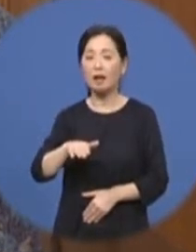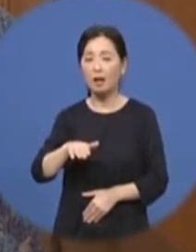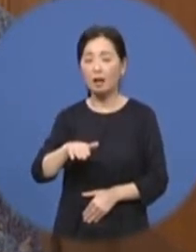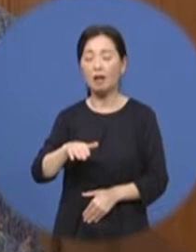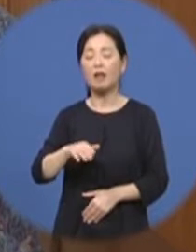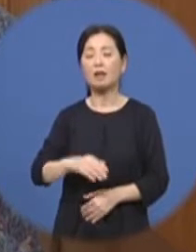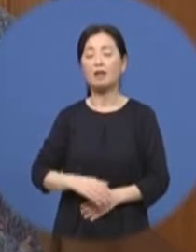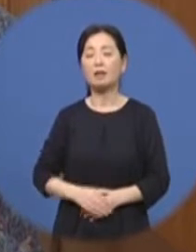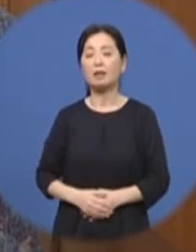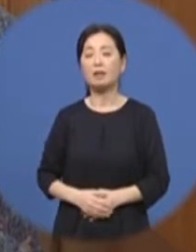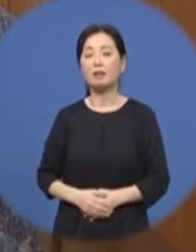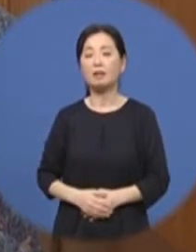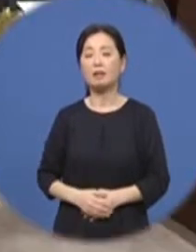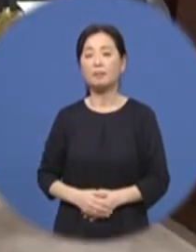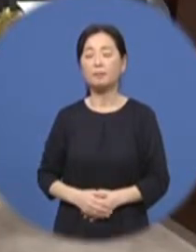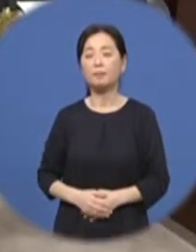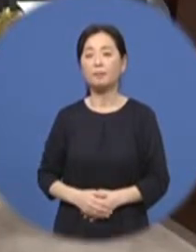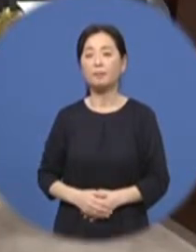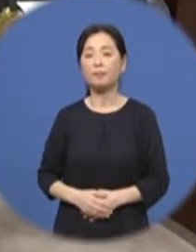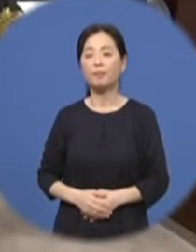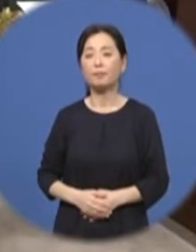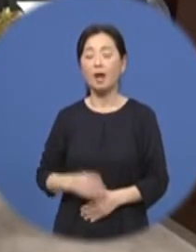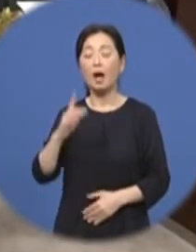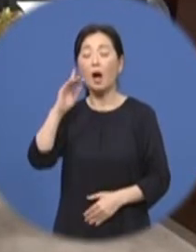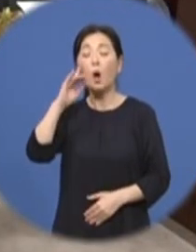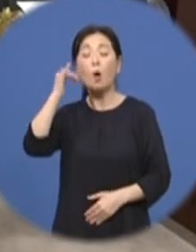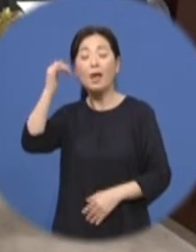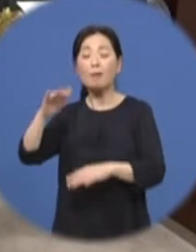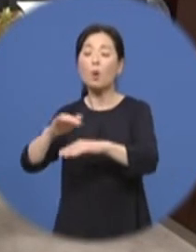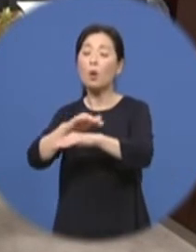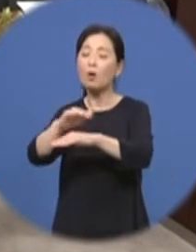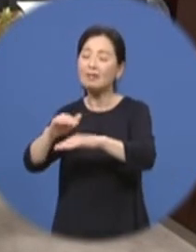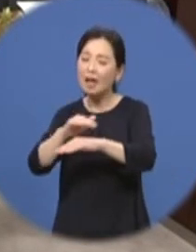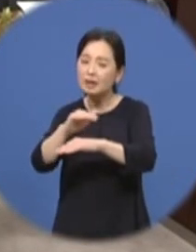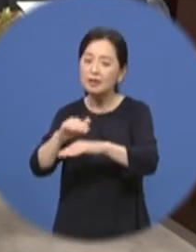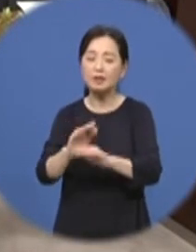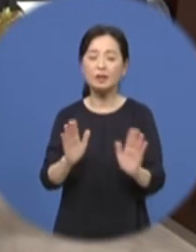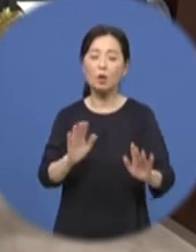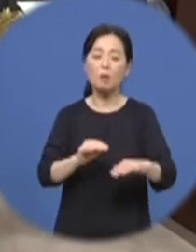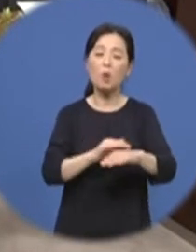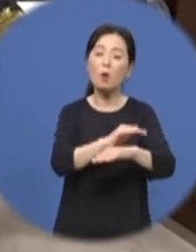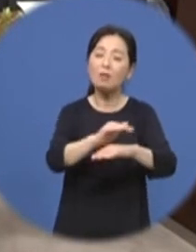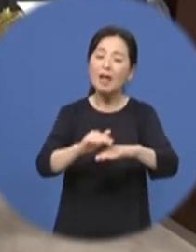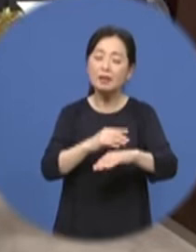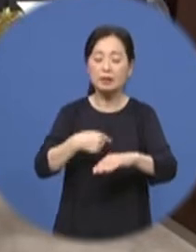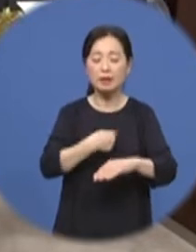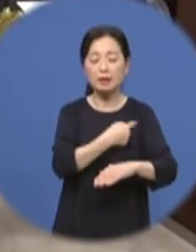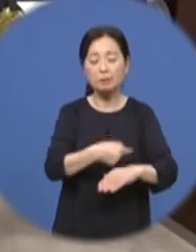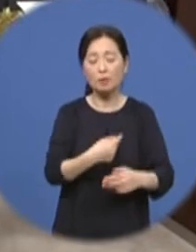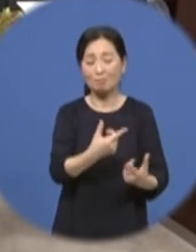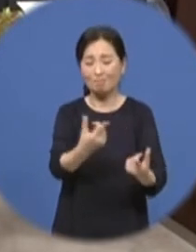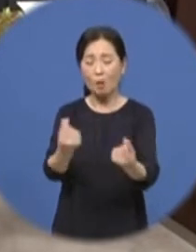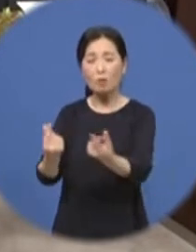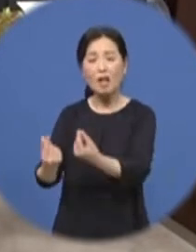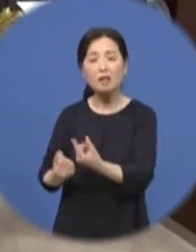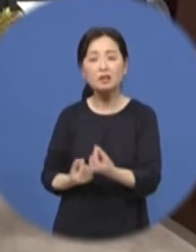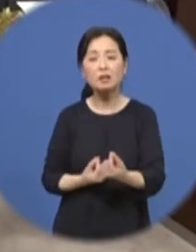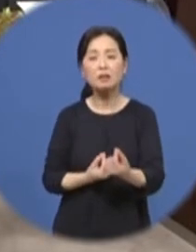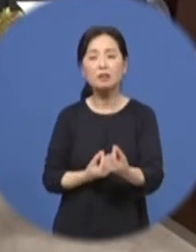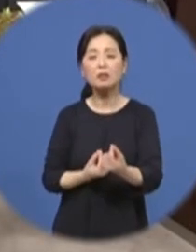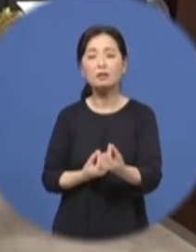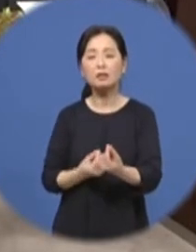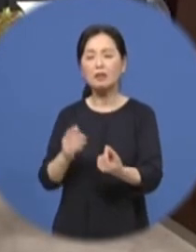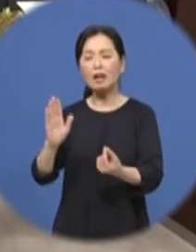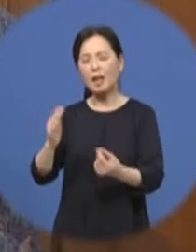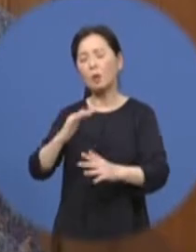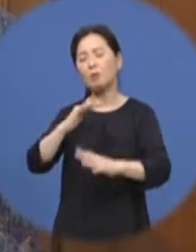ものとして、みんな親が大事だし子供も大事だし同じ思いなのにこう戦